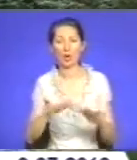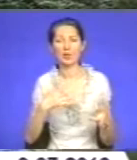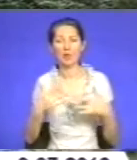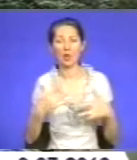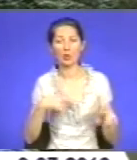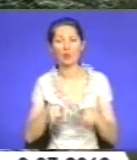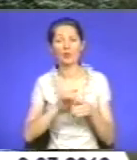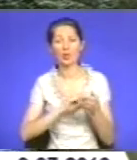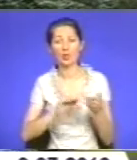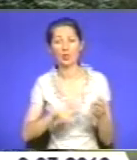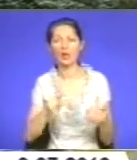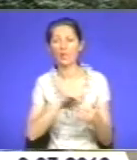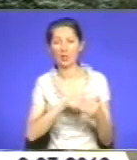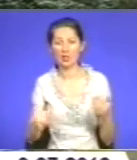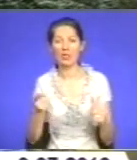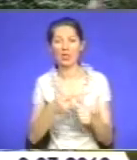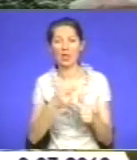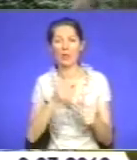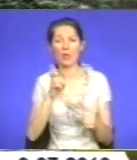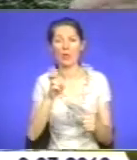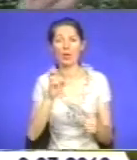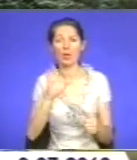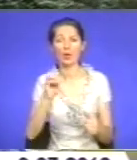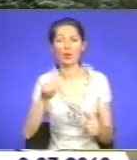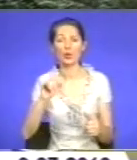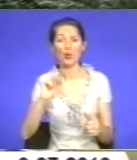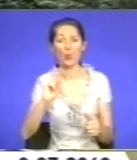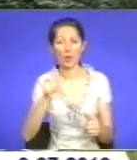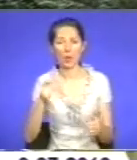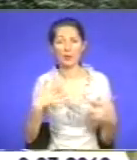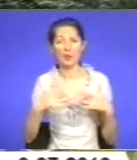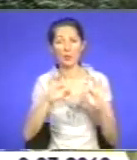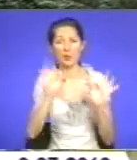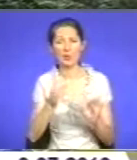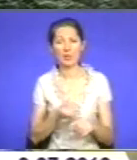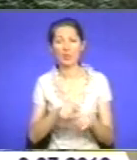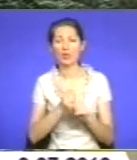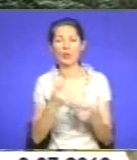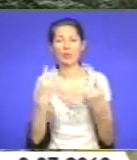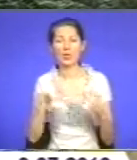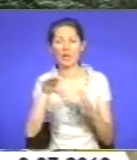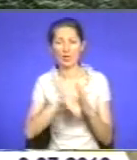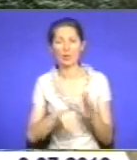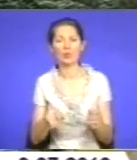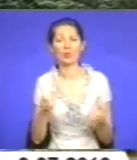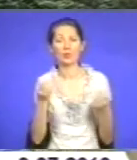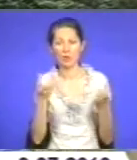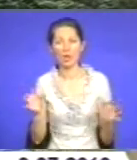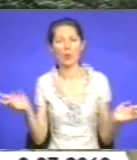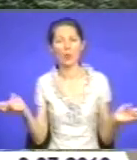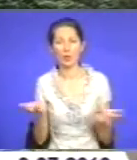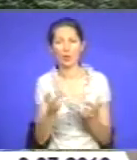Богдана Ступки в театральному мистецтві, який зробив великий внесок на сьогоднішній день, безумовно, потрібно.